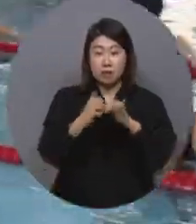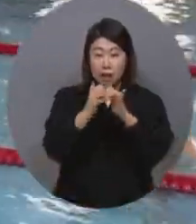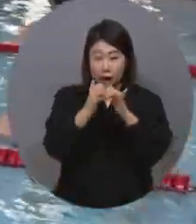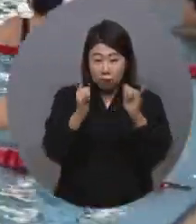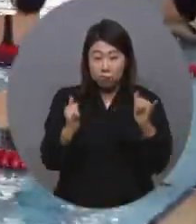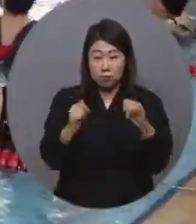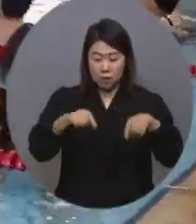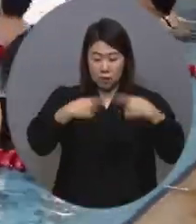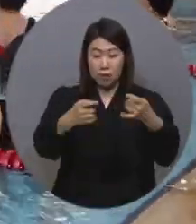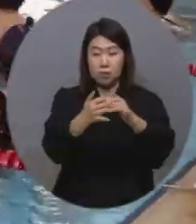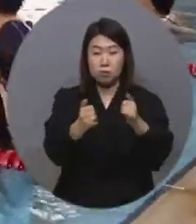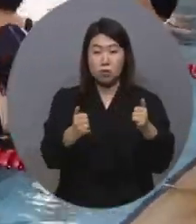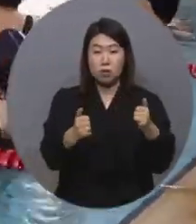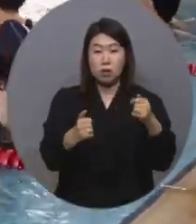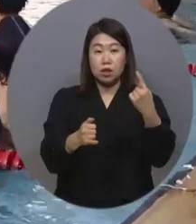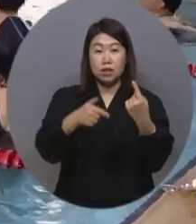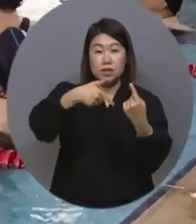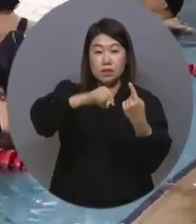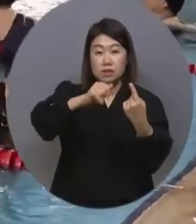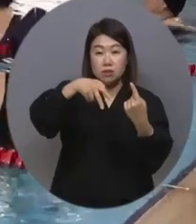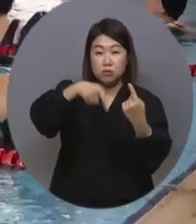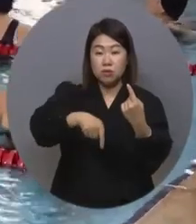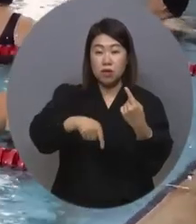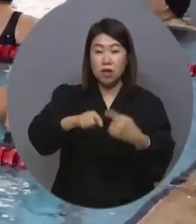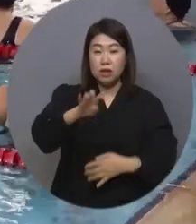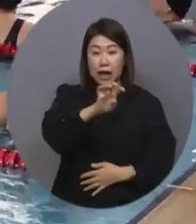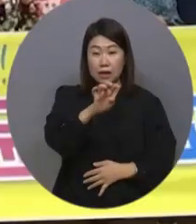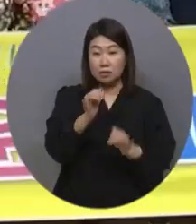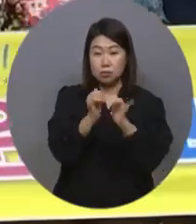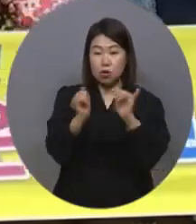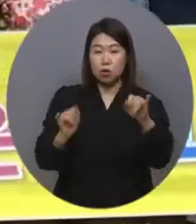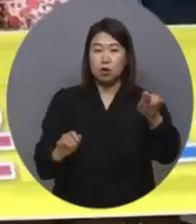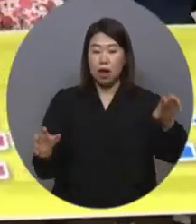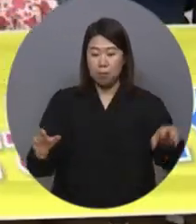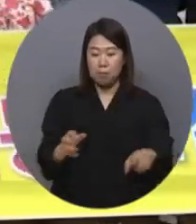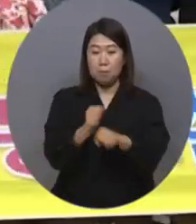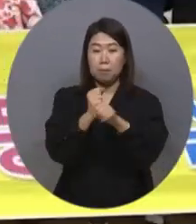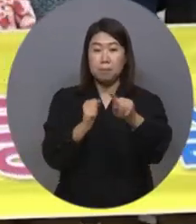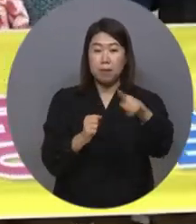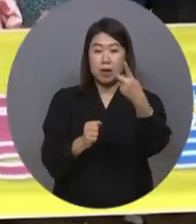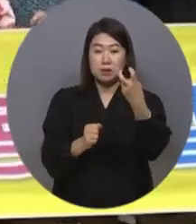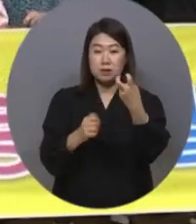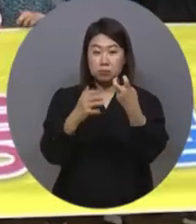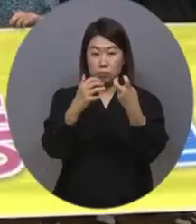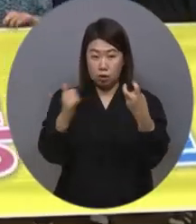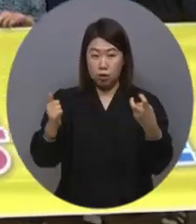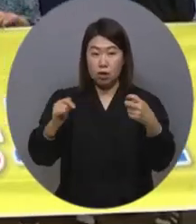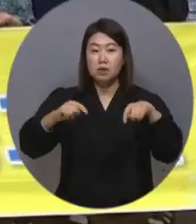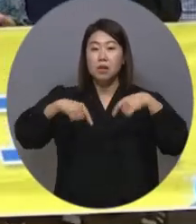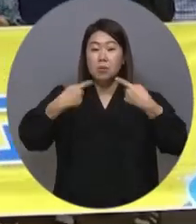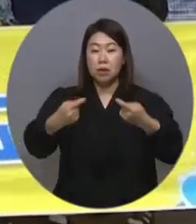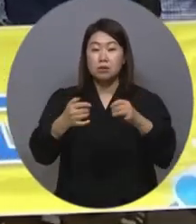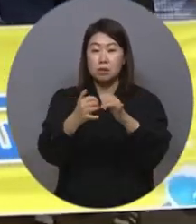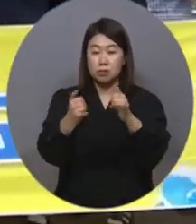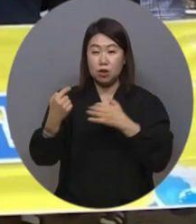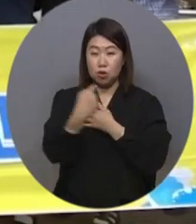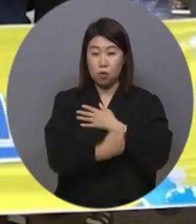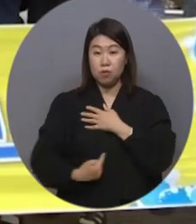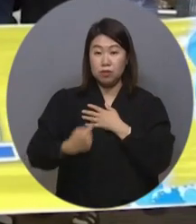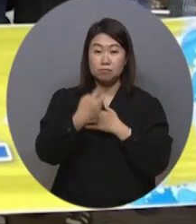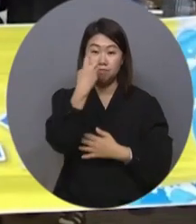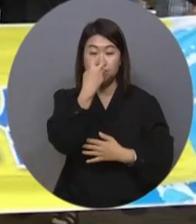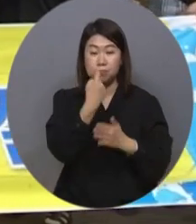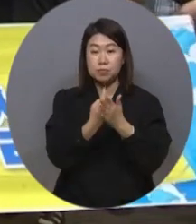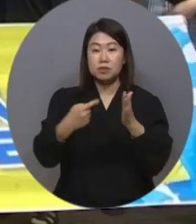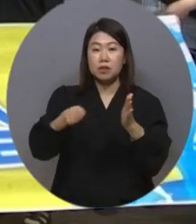인원을 기수당 40명씩 총 120명으로 확정했고 3기에 걸쳐 참여자들의 체력 향상과 건강 관리를